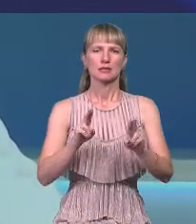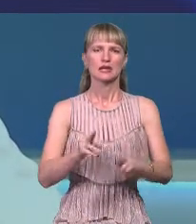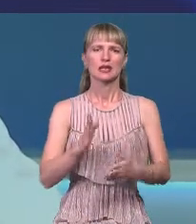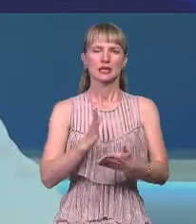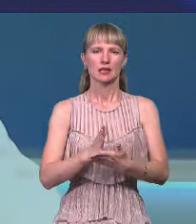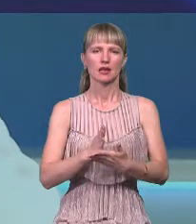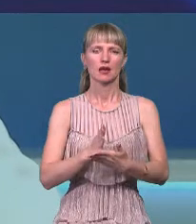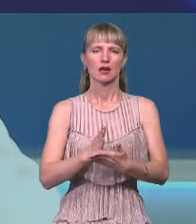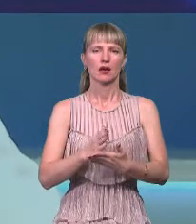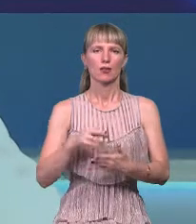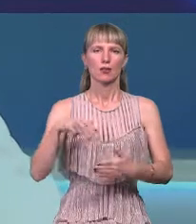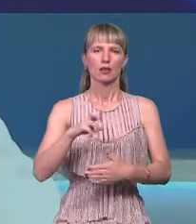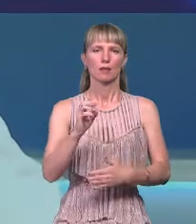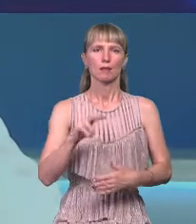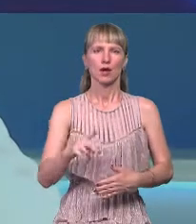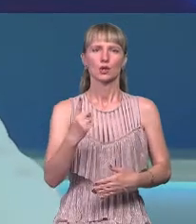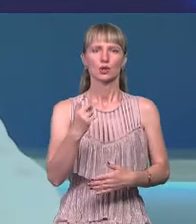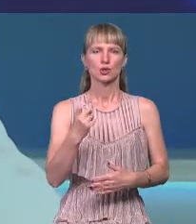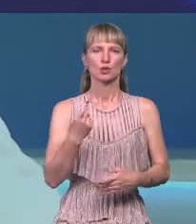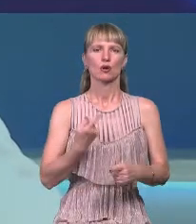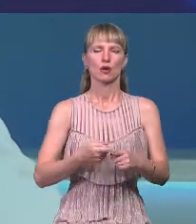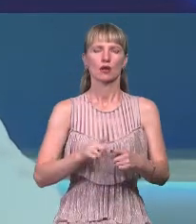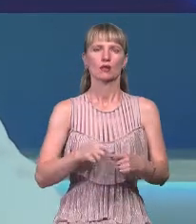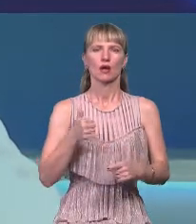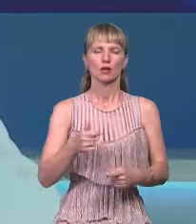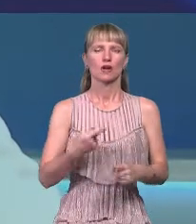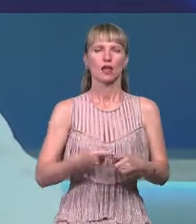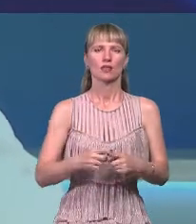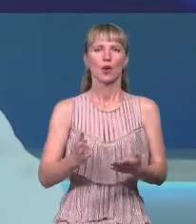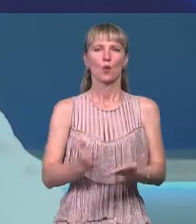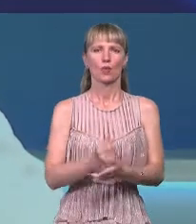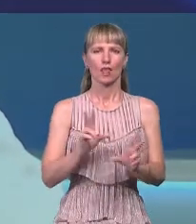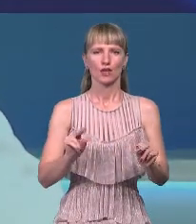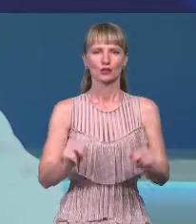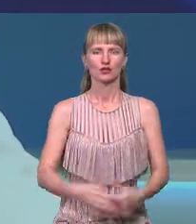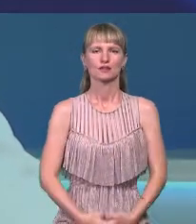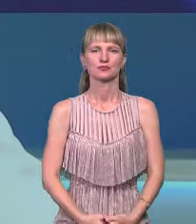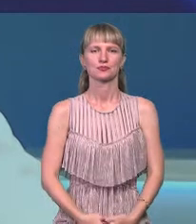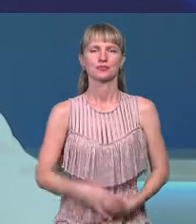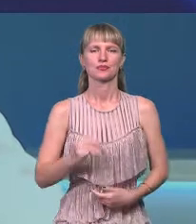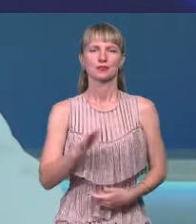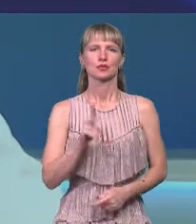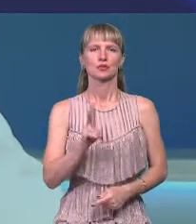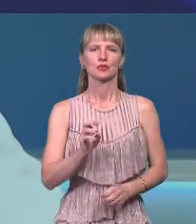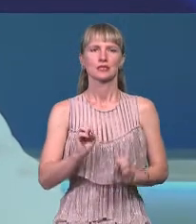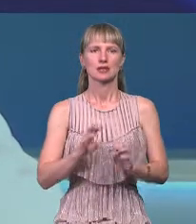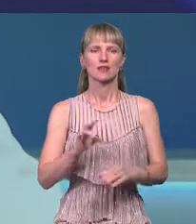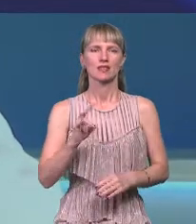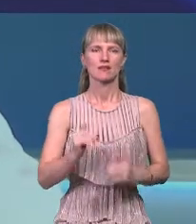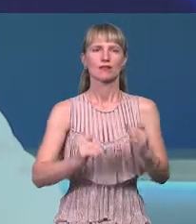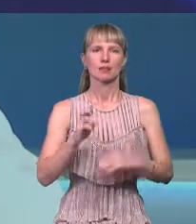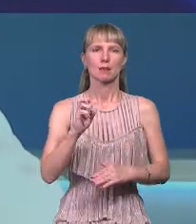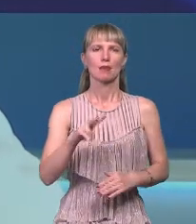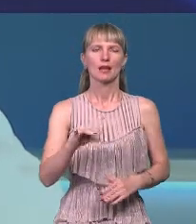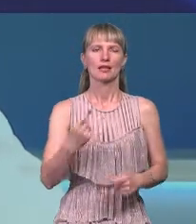це склав. Це вже вдало, це вже удача певна. І між тими, хто склав на високі бали,